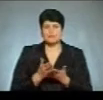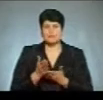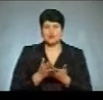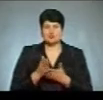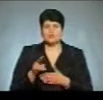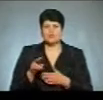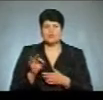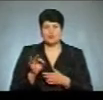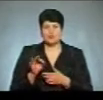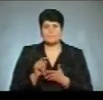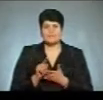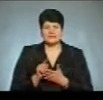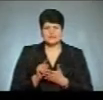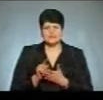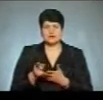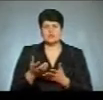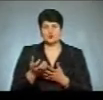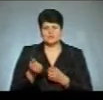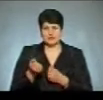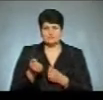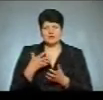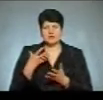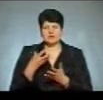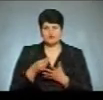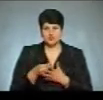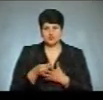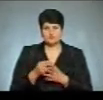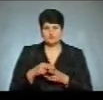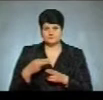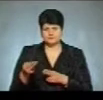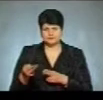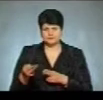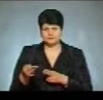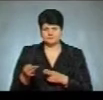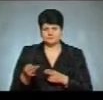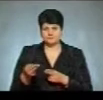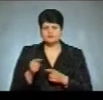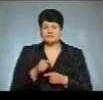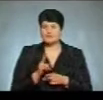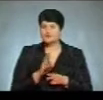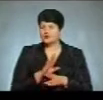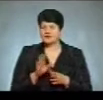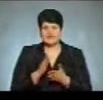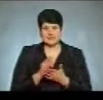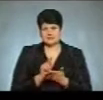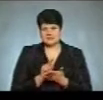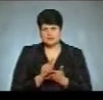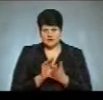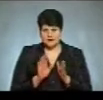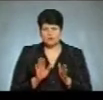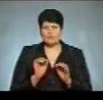по пенсії, і отримати свою відшкодування. Тим, хто не є пенсіонером, може